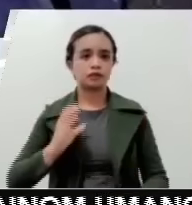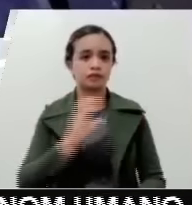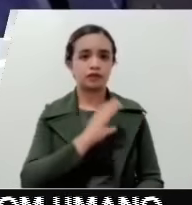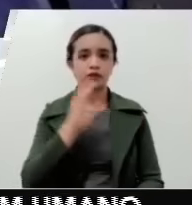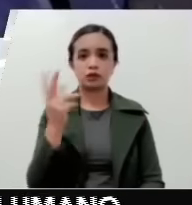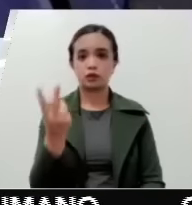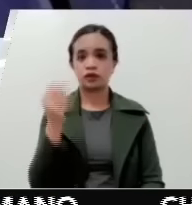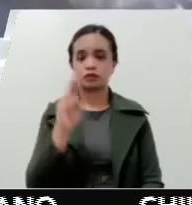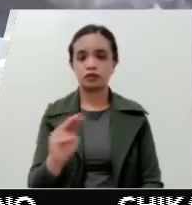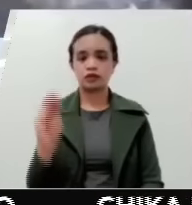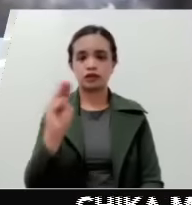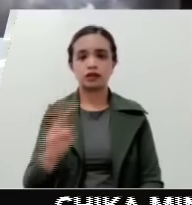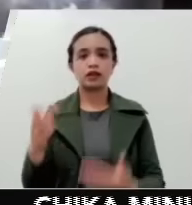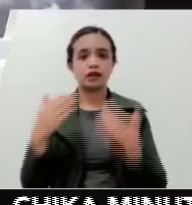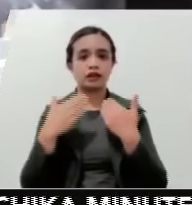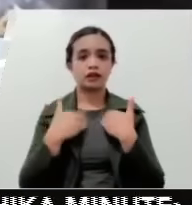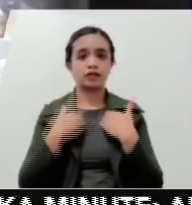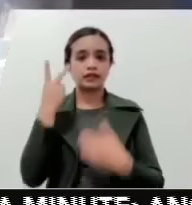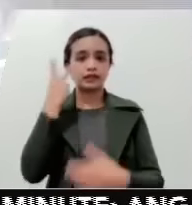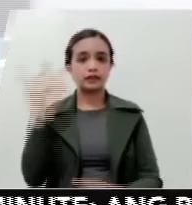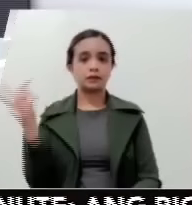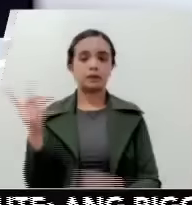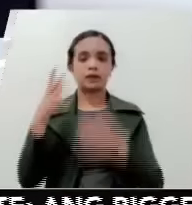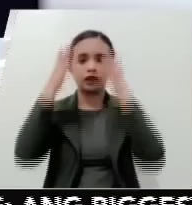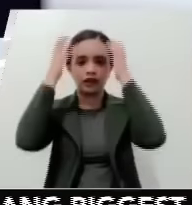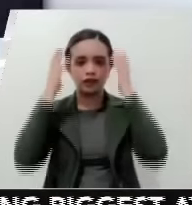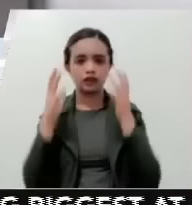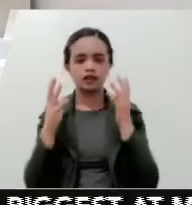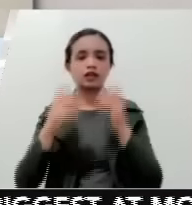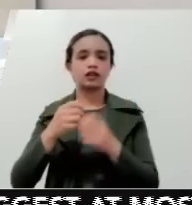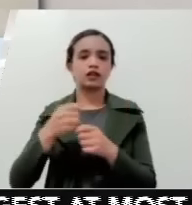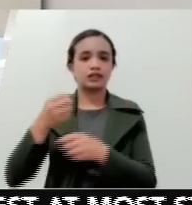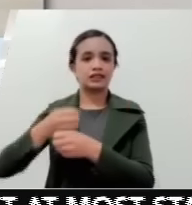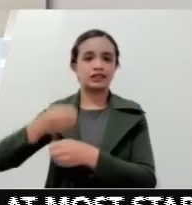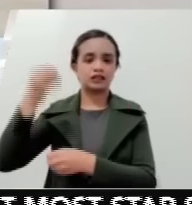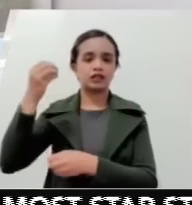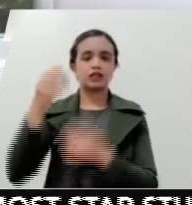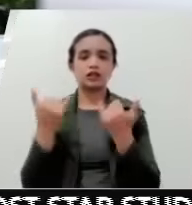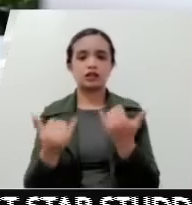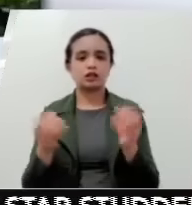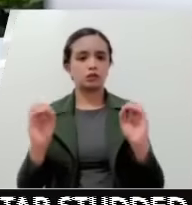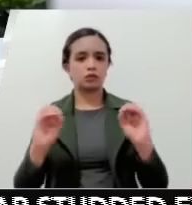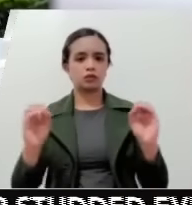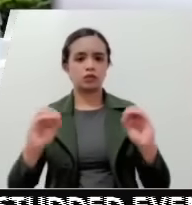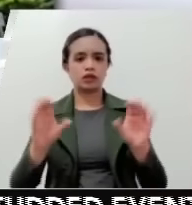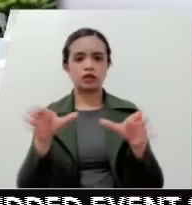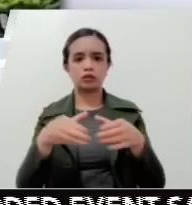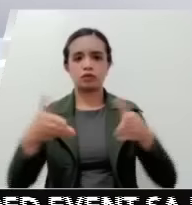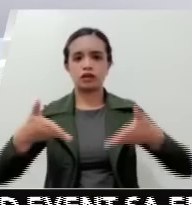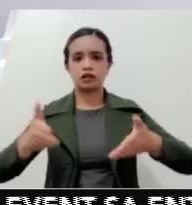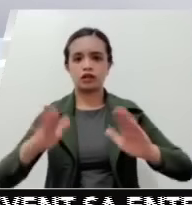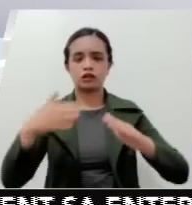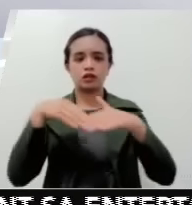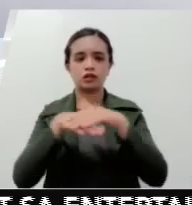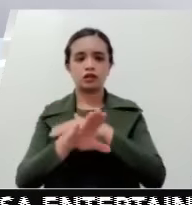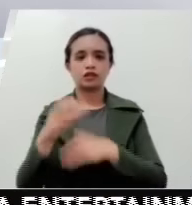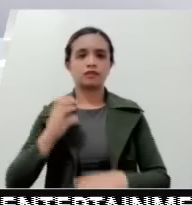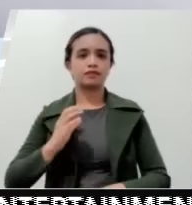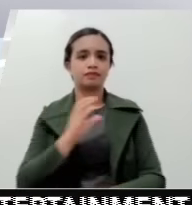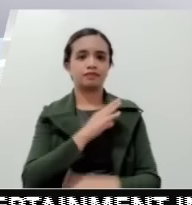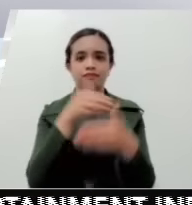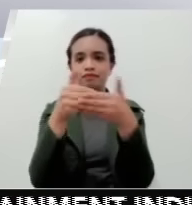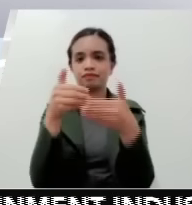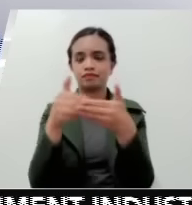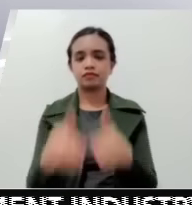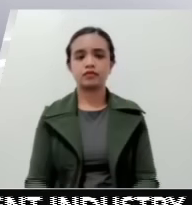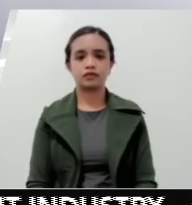Nakapwesto ang kanilang mga kalasag, helmet at arnestik. Sa ngayon, wala pa namang grupong pinayagang makalapit sa harap ng batasan. Well, history will